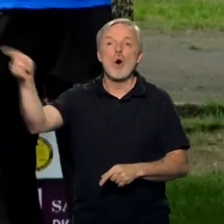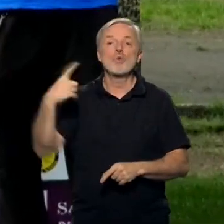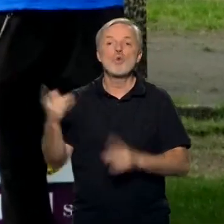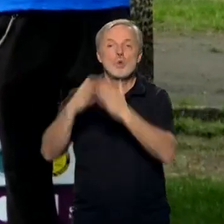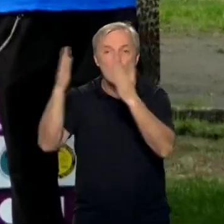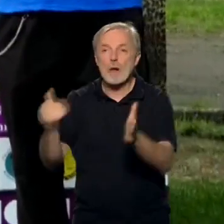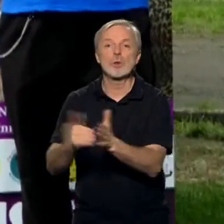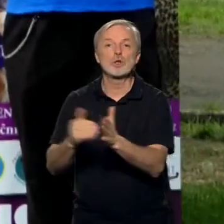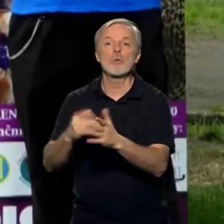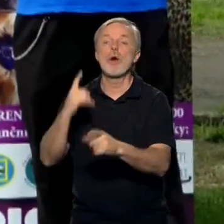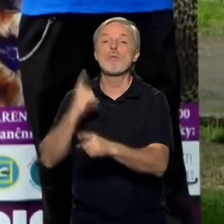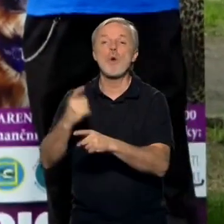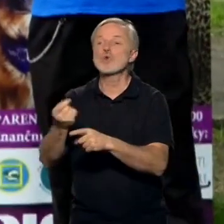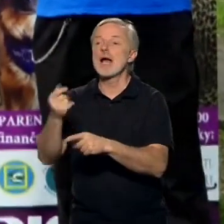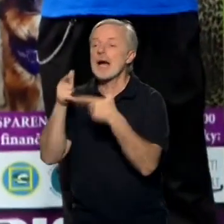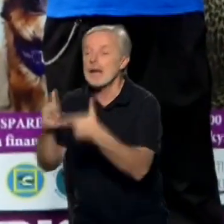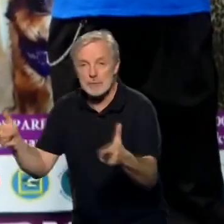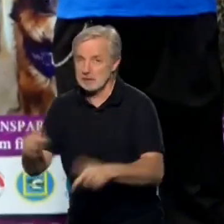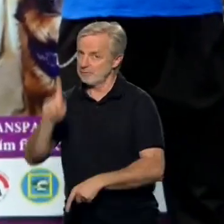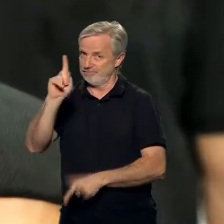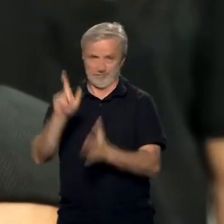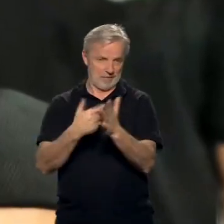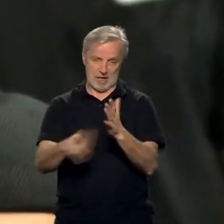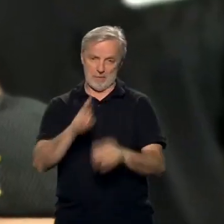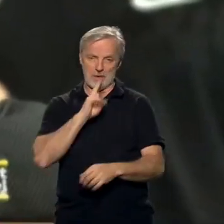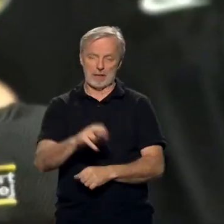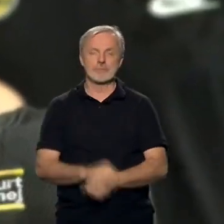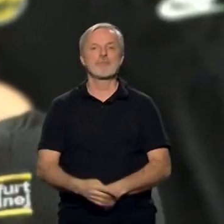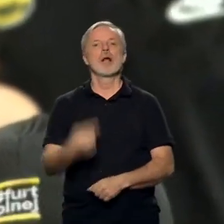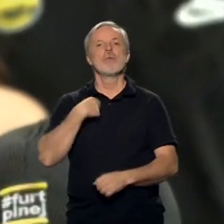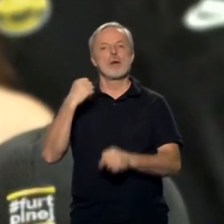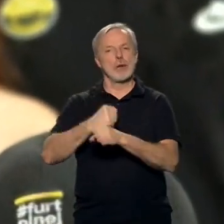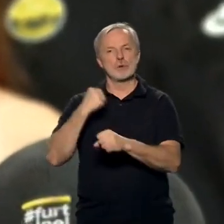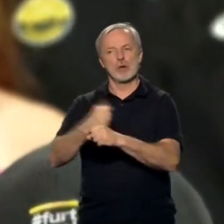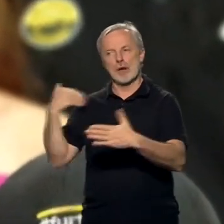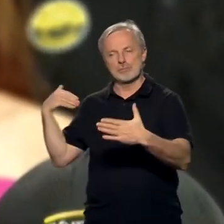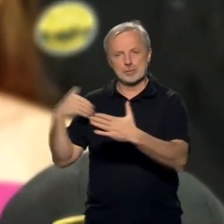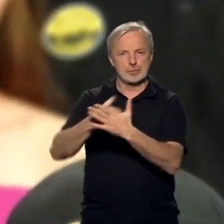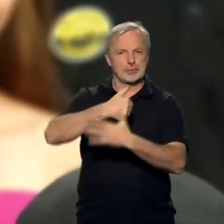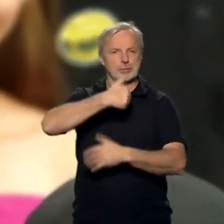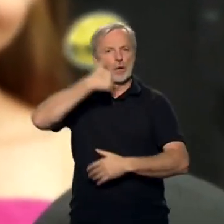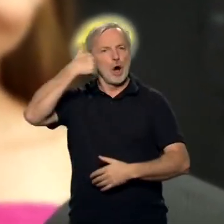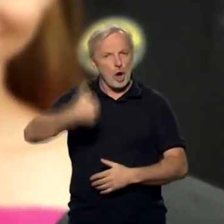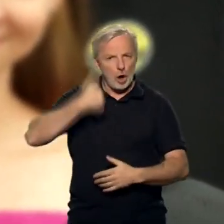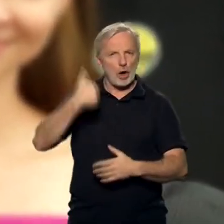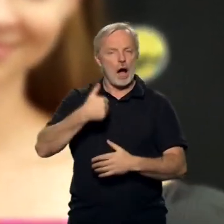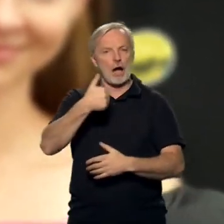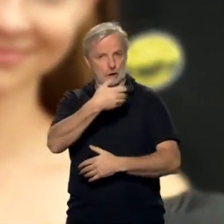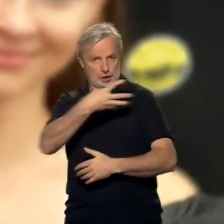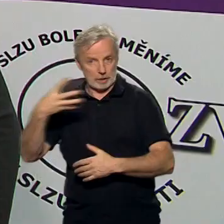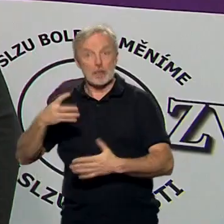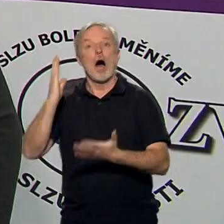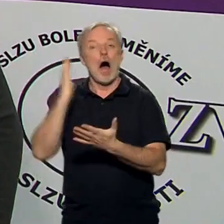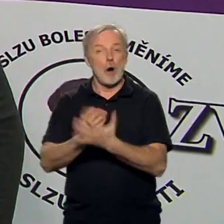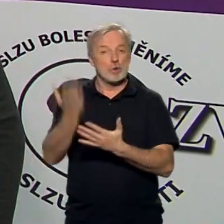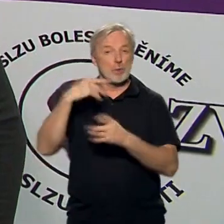není to tak. Za dobu, co působíme, což je přibližně rok a čtvrt, jsme podnikli už velkou spoustu akcí, na